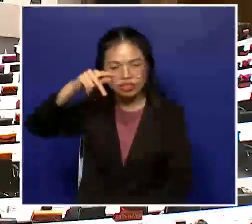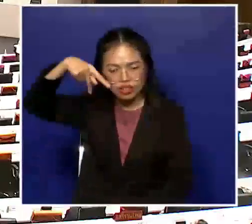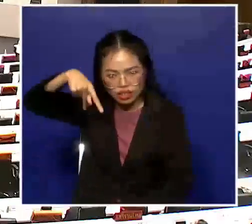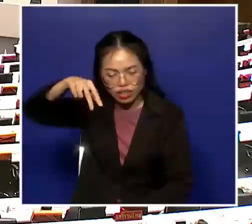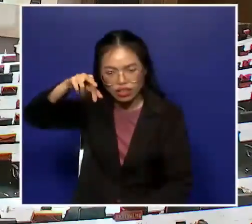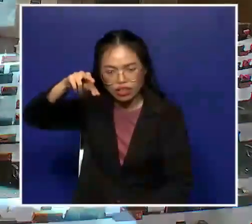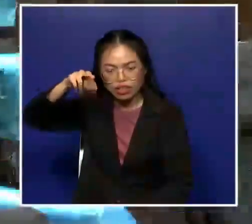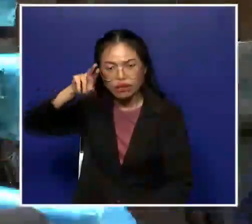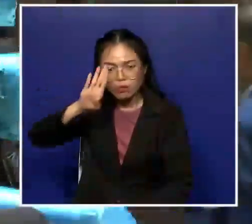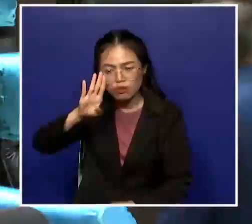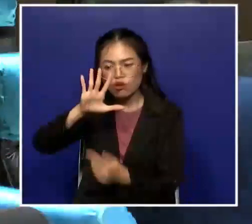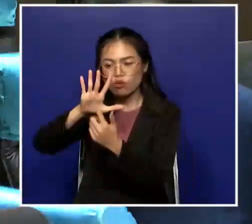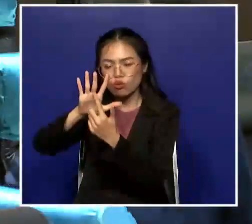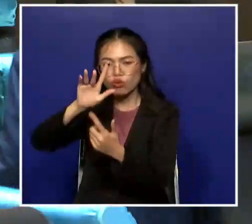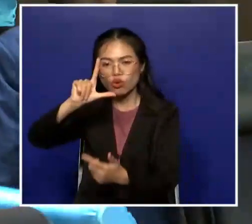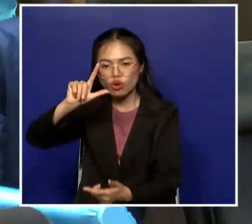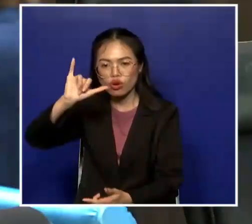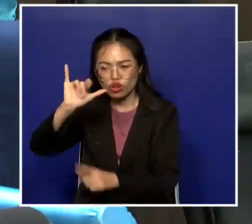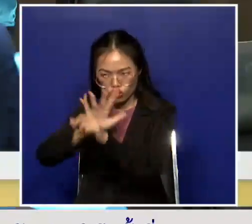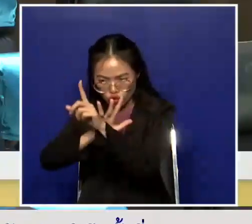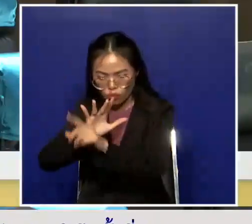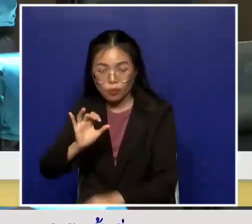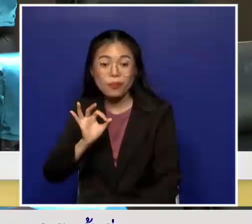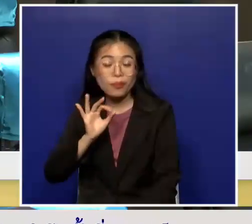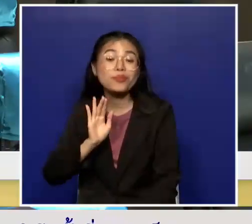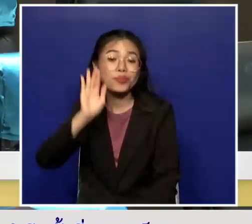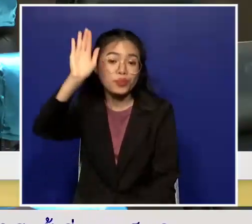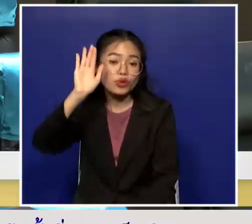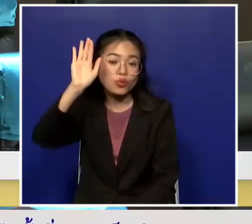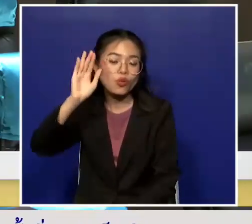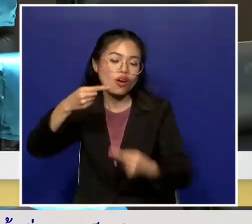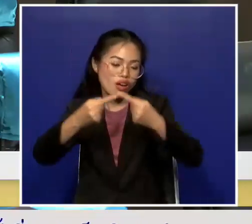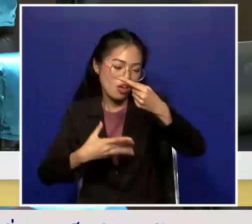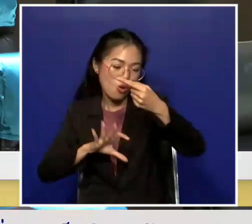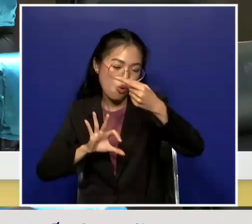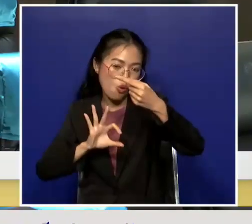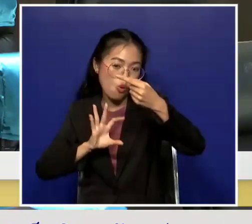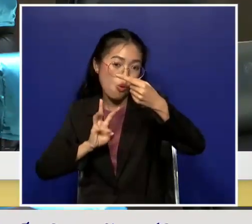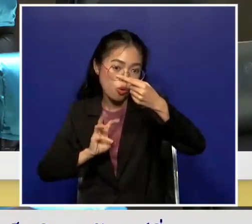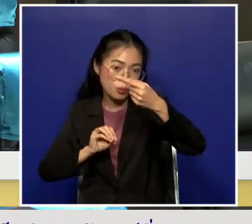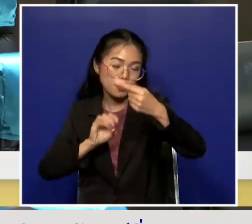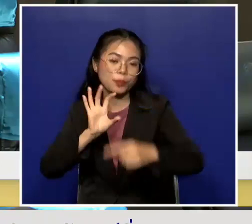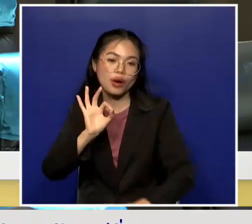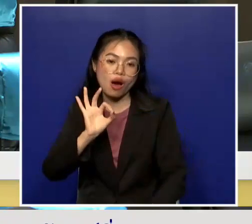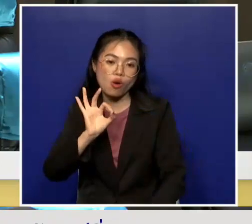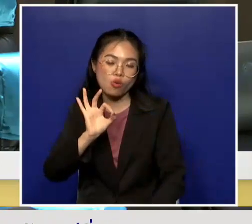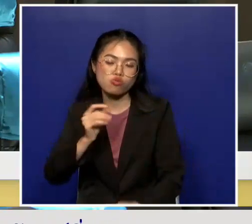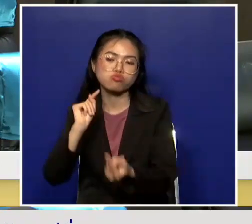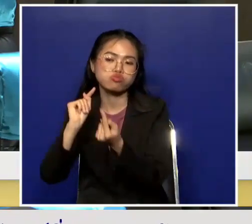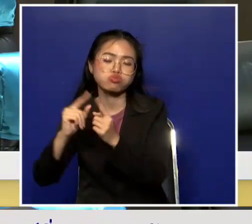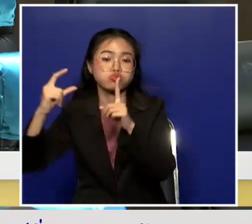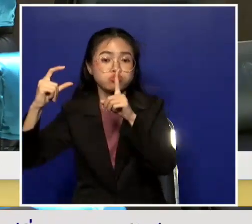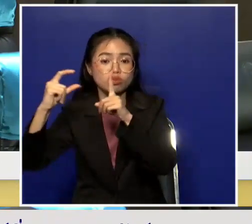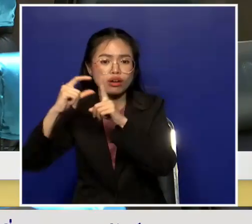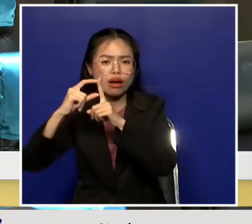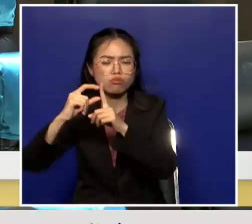คพลังประชารัฐขออนุญาตประท้วงตามข้อ69ผู้อภิปรายนะฮะเมื่อกี้ได้กล่าวคำเรื่องเกี่ยวกับใช้คำว่าโ